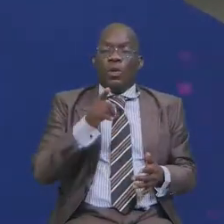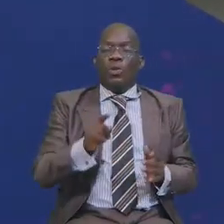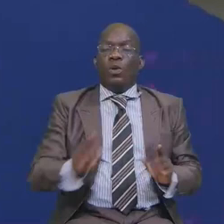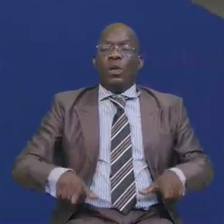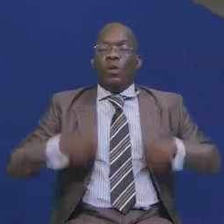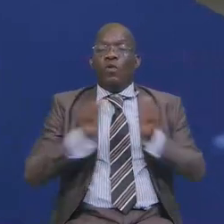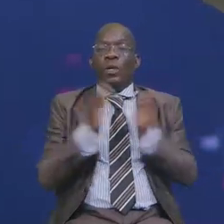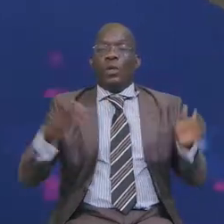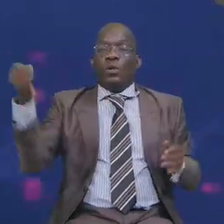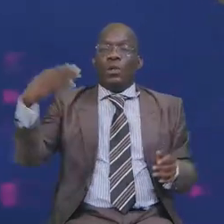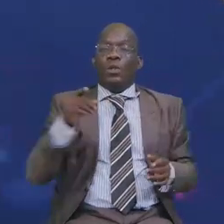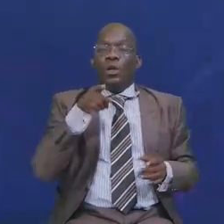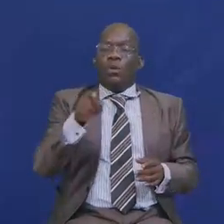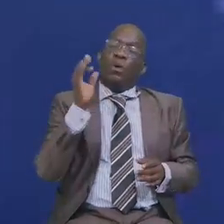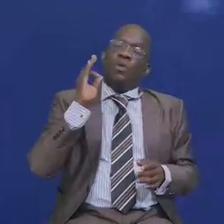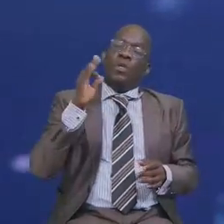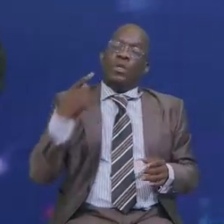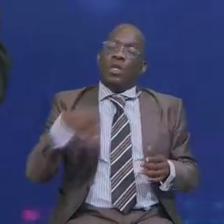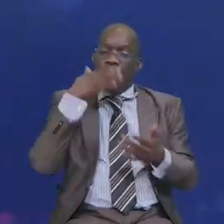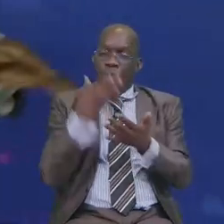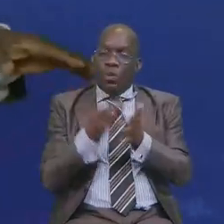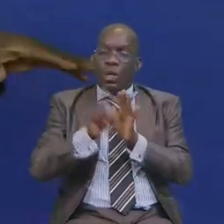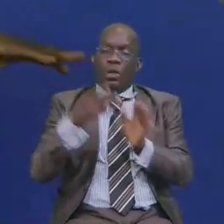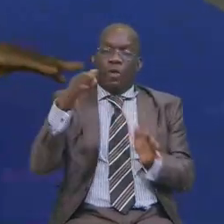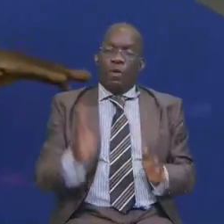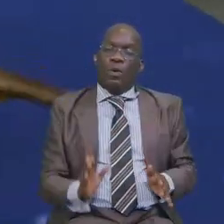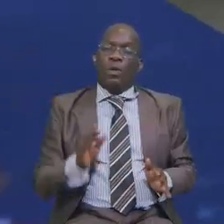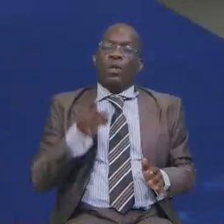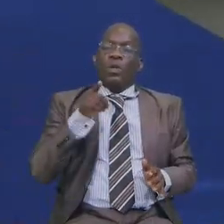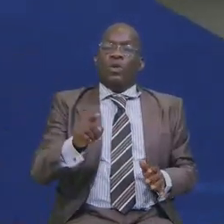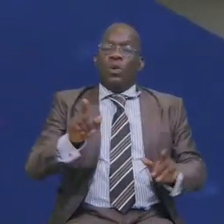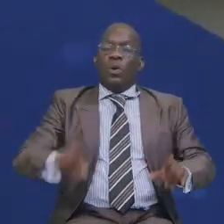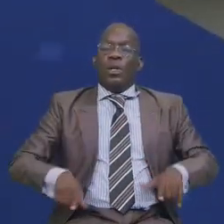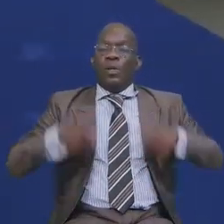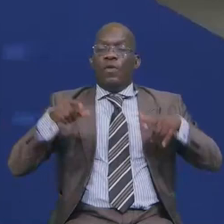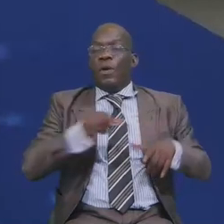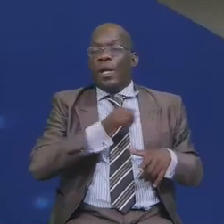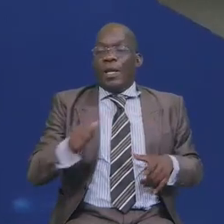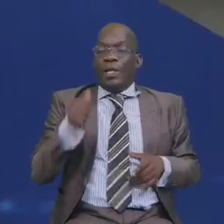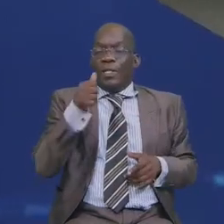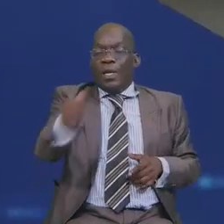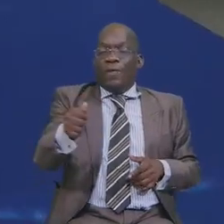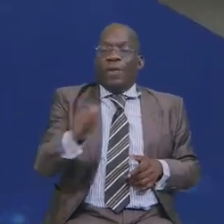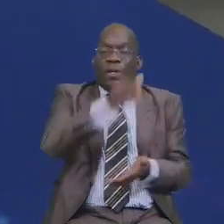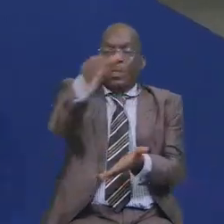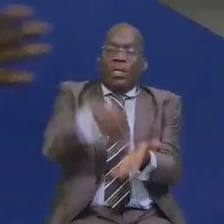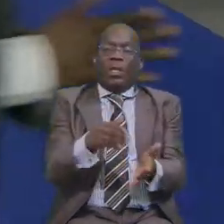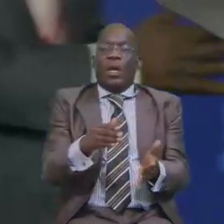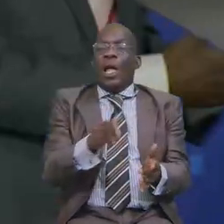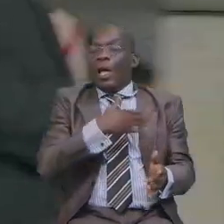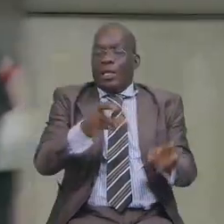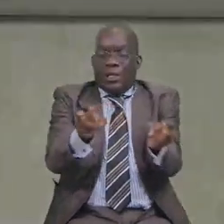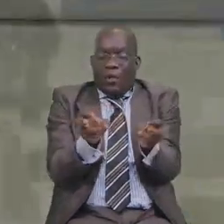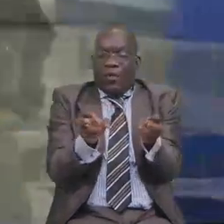vie sans grâce, si tu prêches la bonté de Dieu, et tu mènes une vie égocentrique et une vie